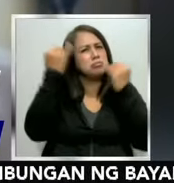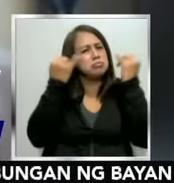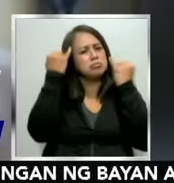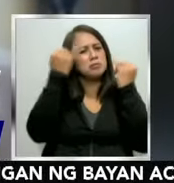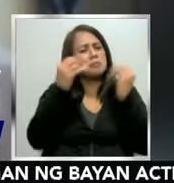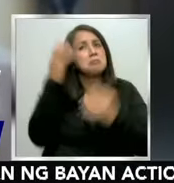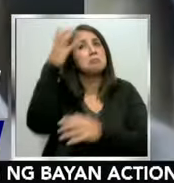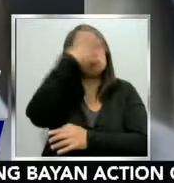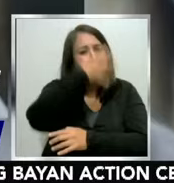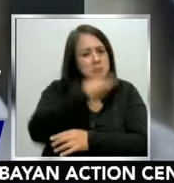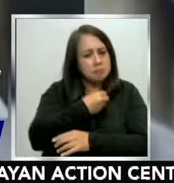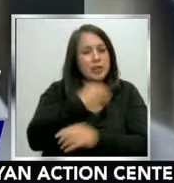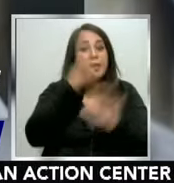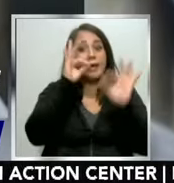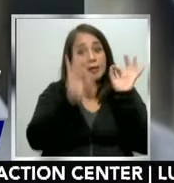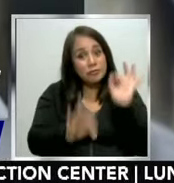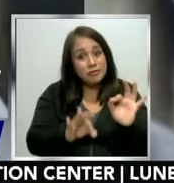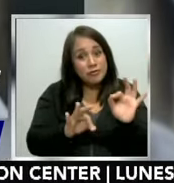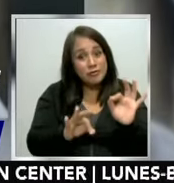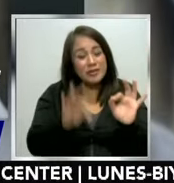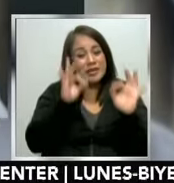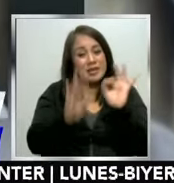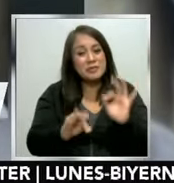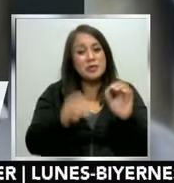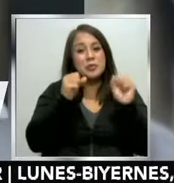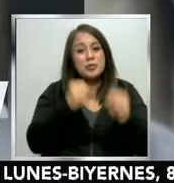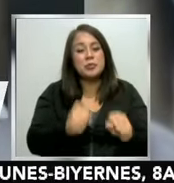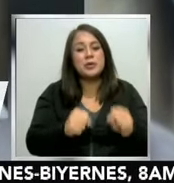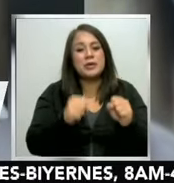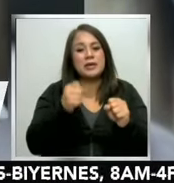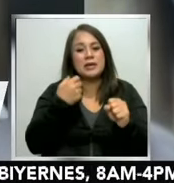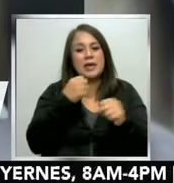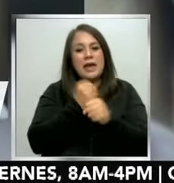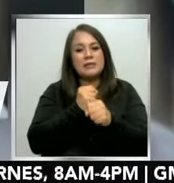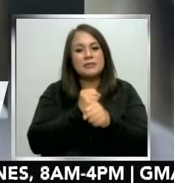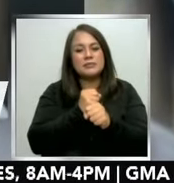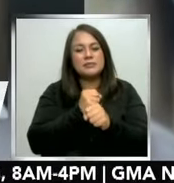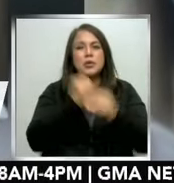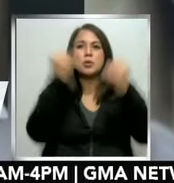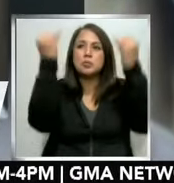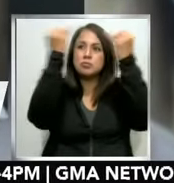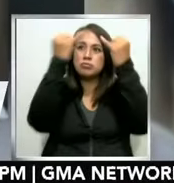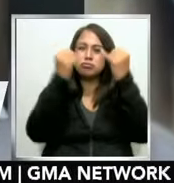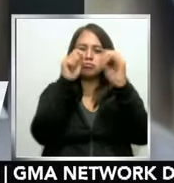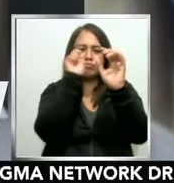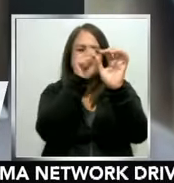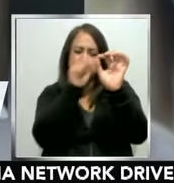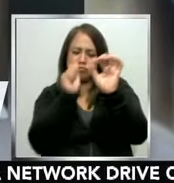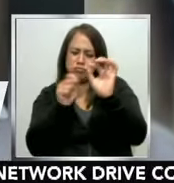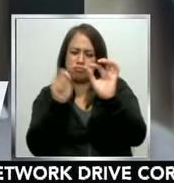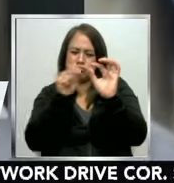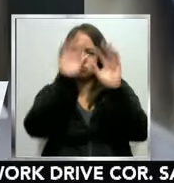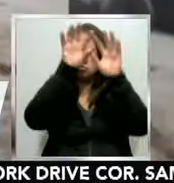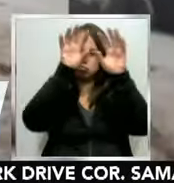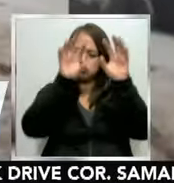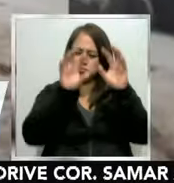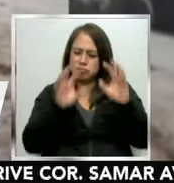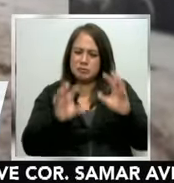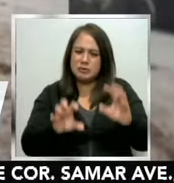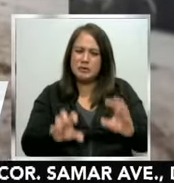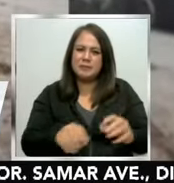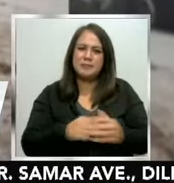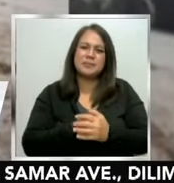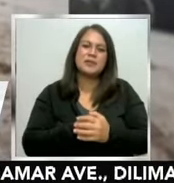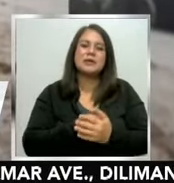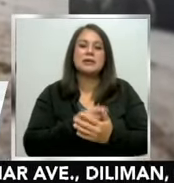kung we can use the sculptures as artificial reefs. Sa ilalim